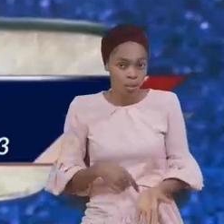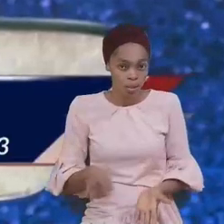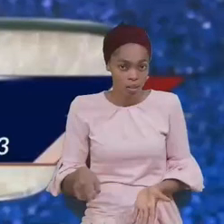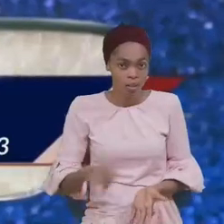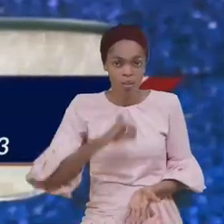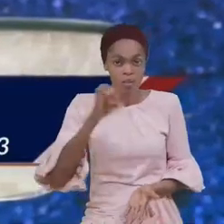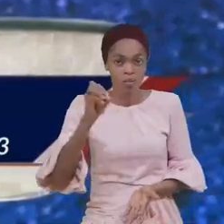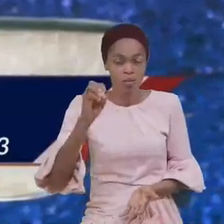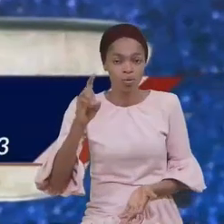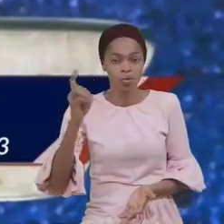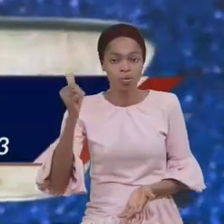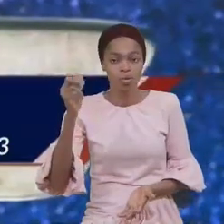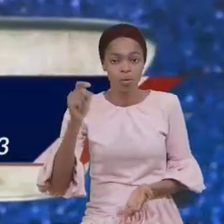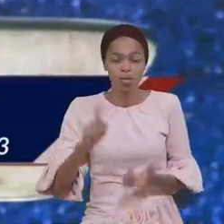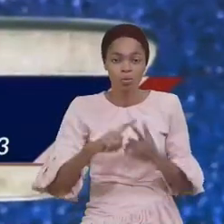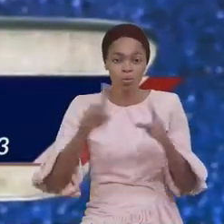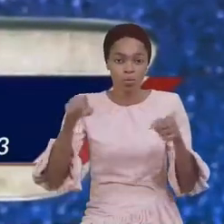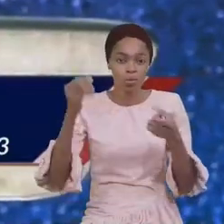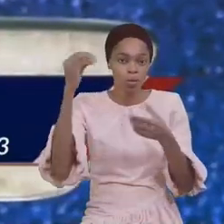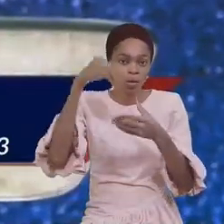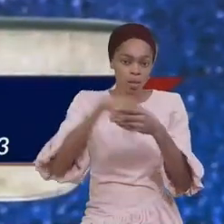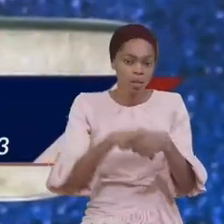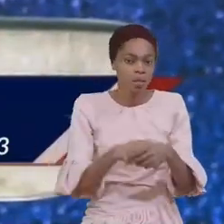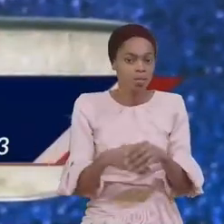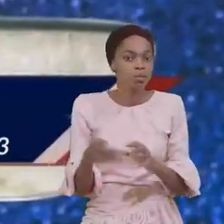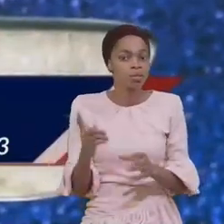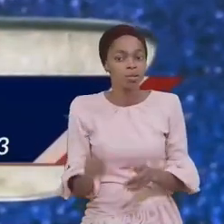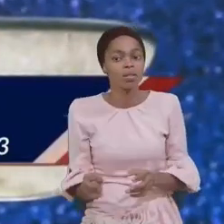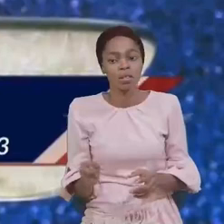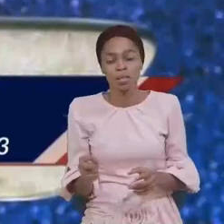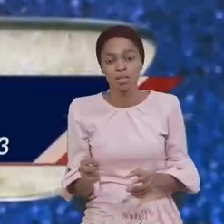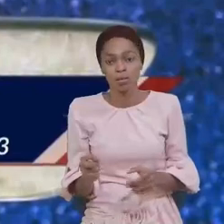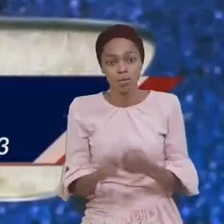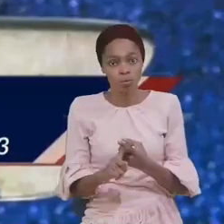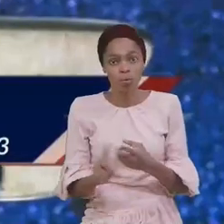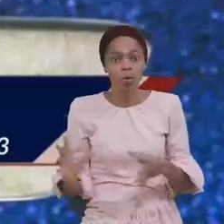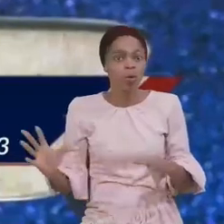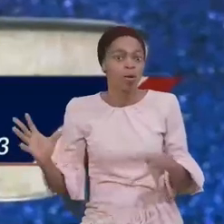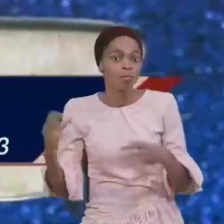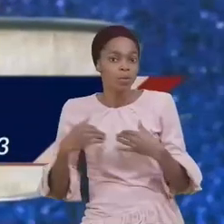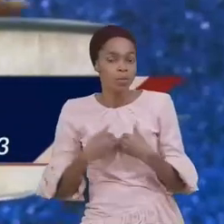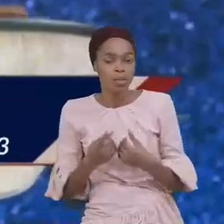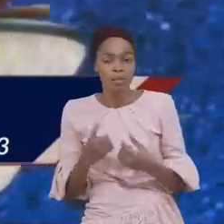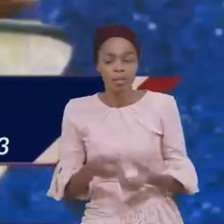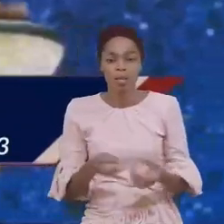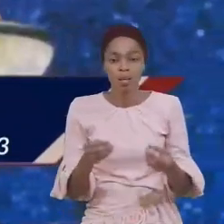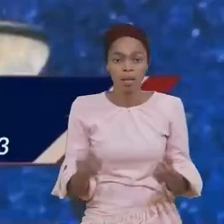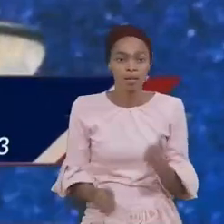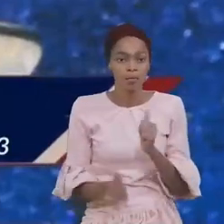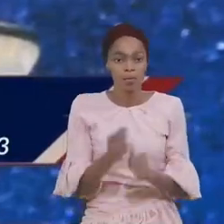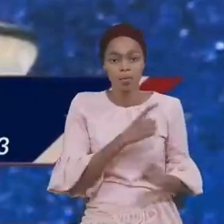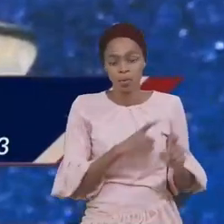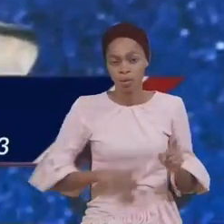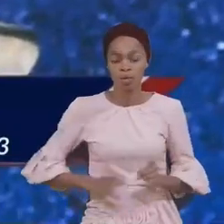Jourdain pour aller conquérir le pays dont l'Éternel, votre